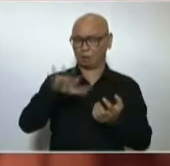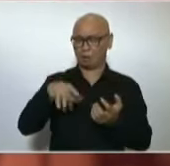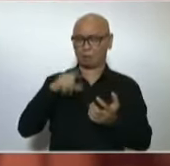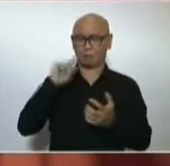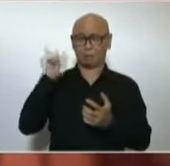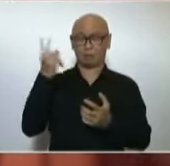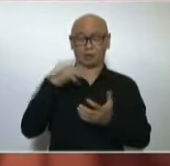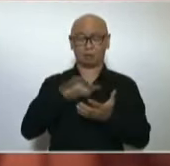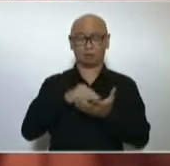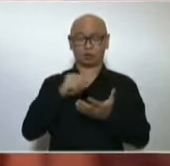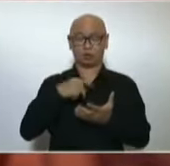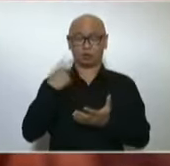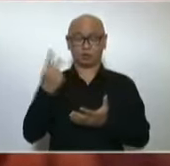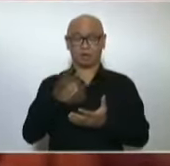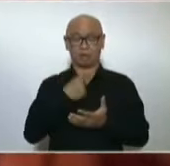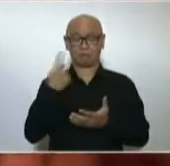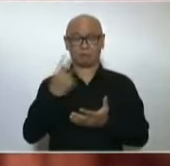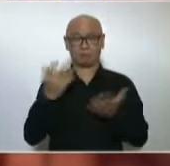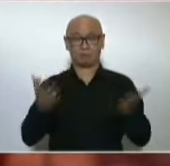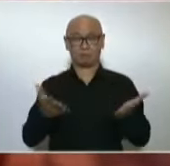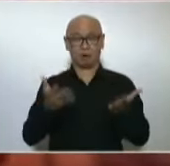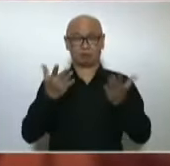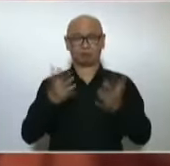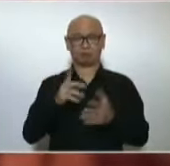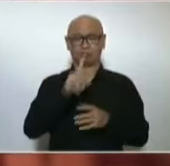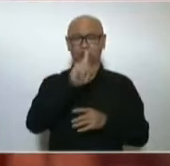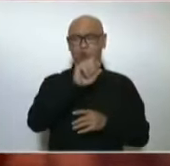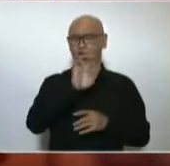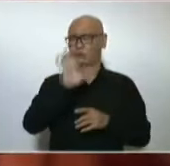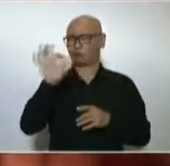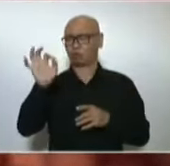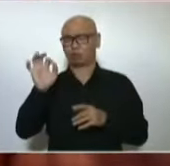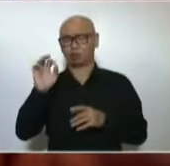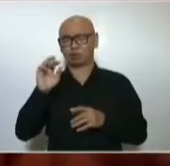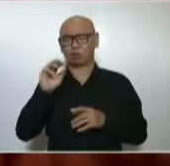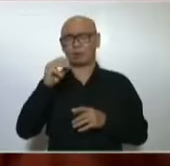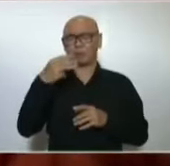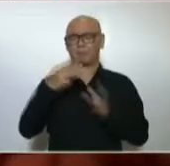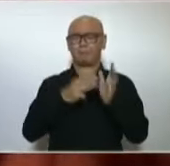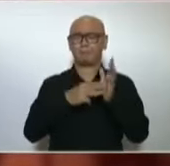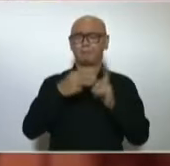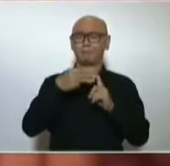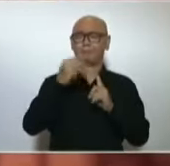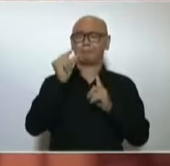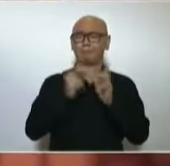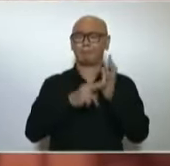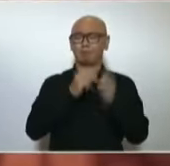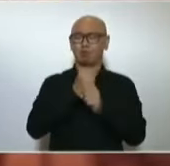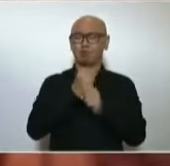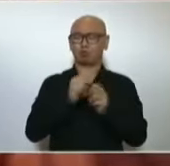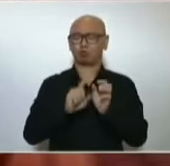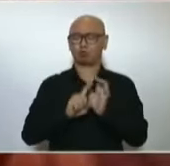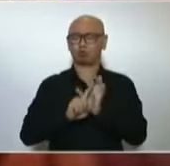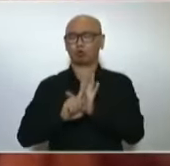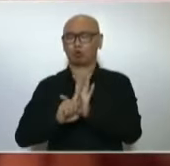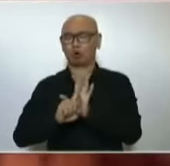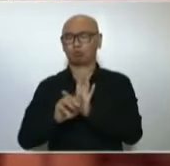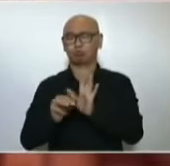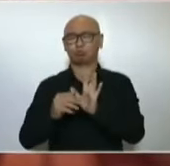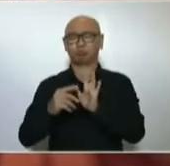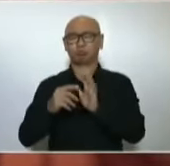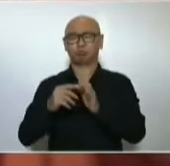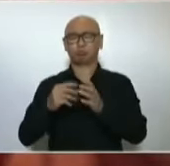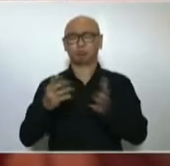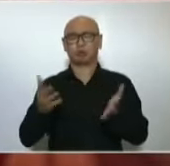ahus kami membangun ratusan Embung kita dorong pengembangan energi baru